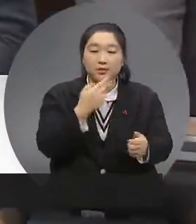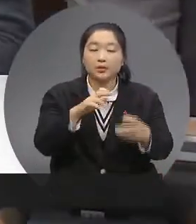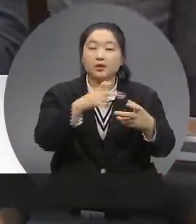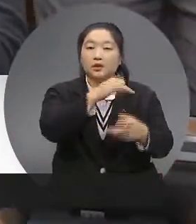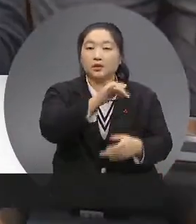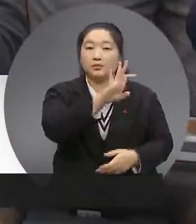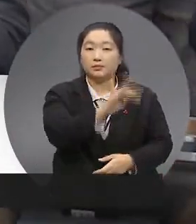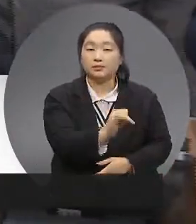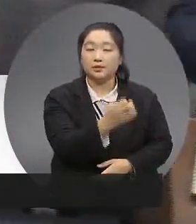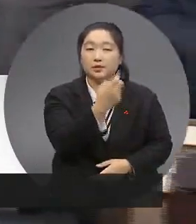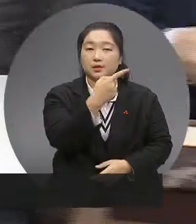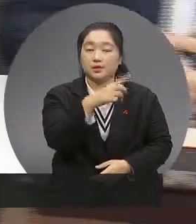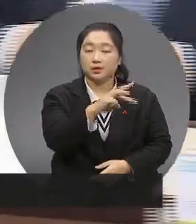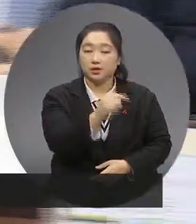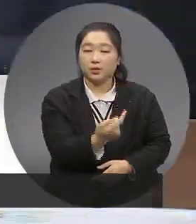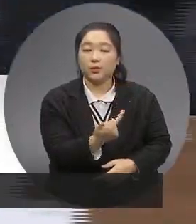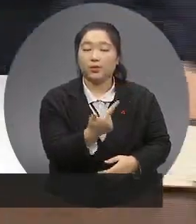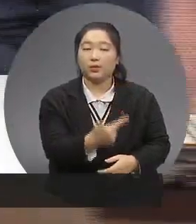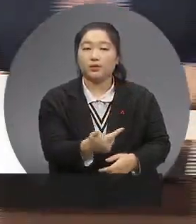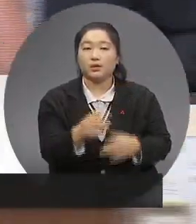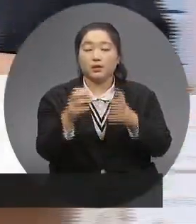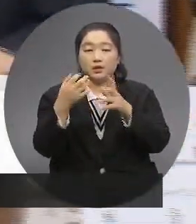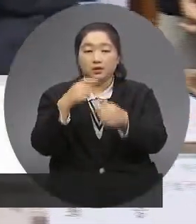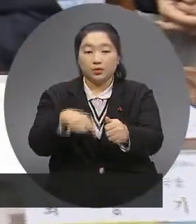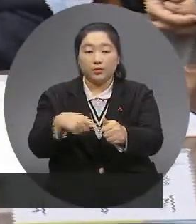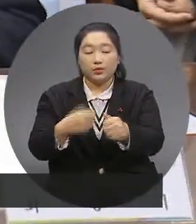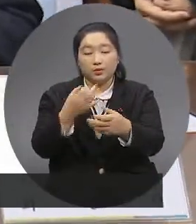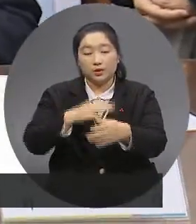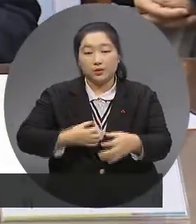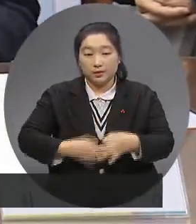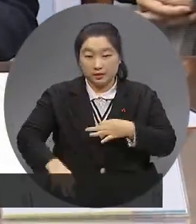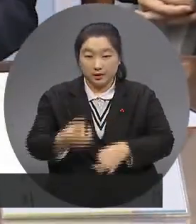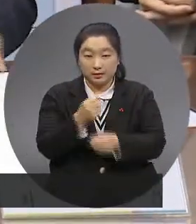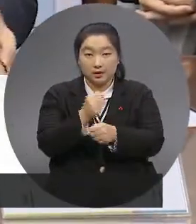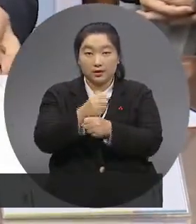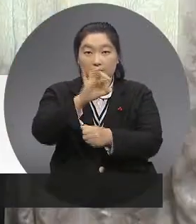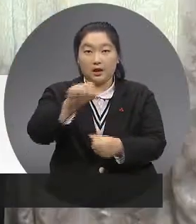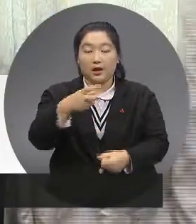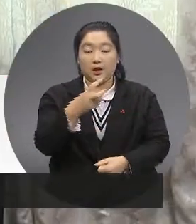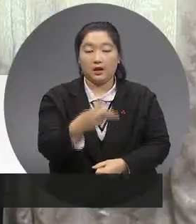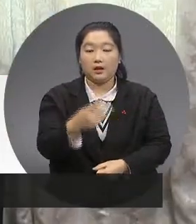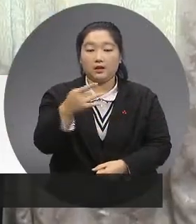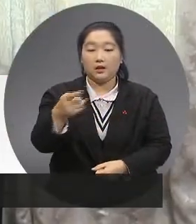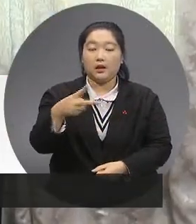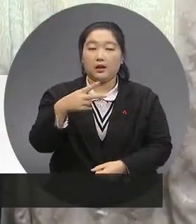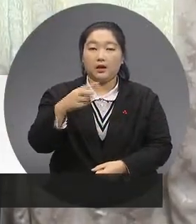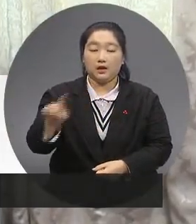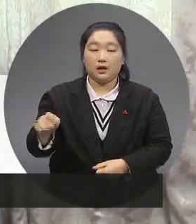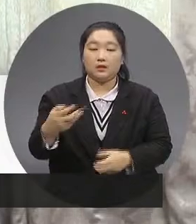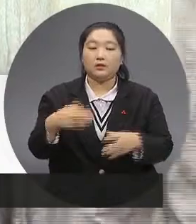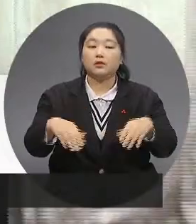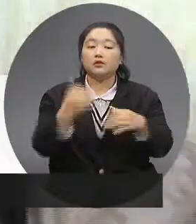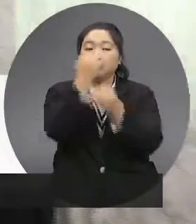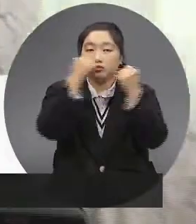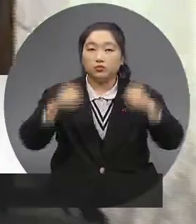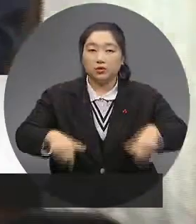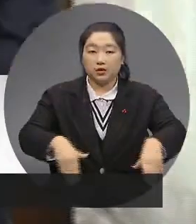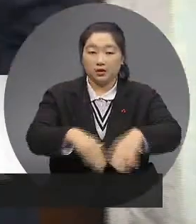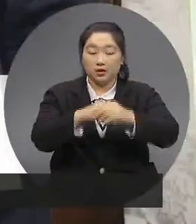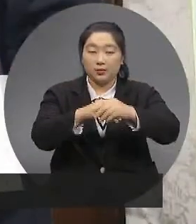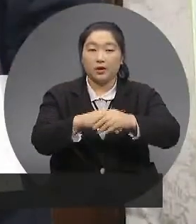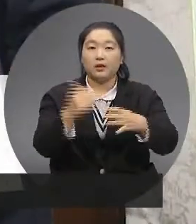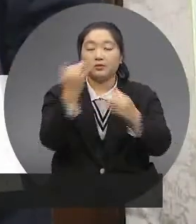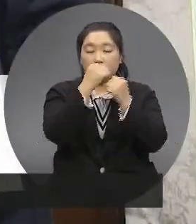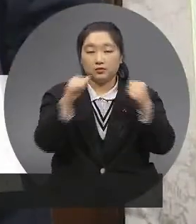바이오와 신소재 교육용 인공장기를 만드는 알데바는 충청북도와 투자 협약을 하고 오송